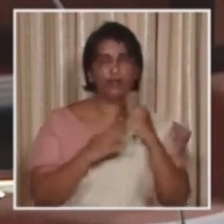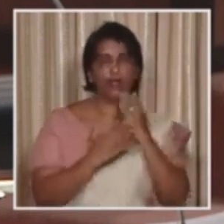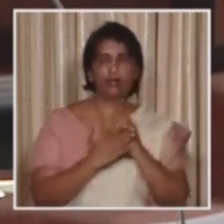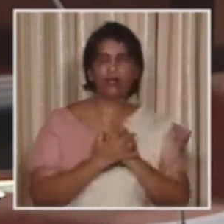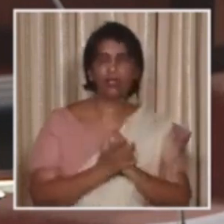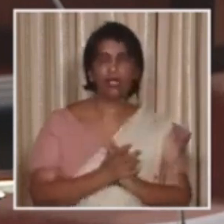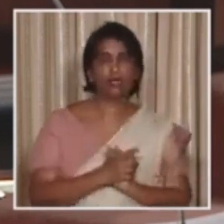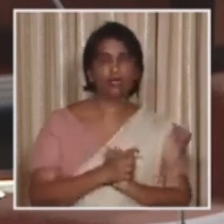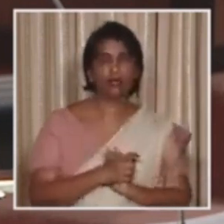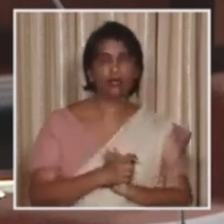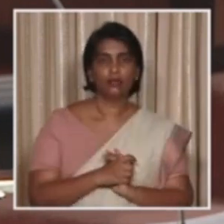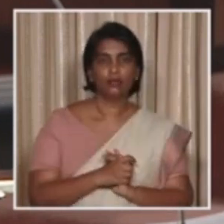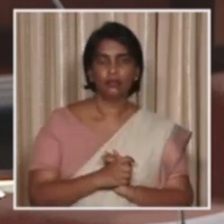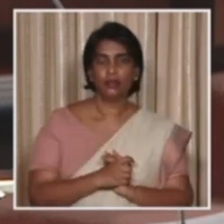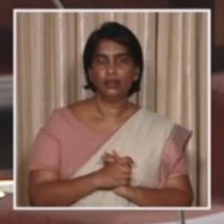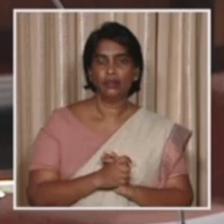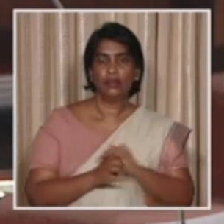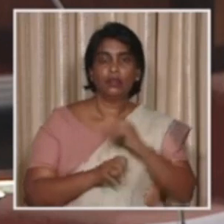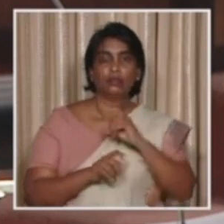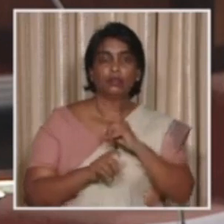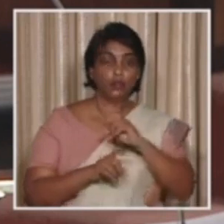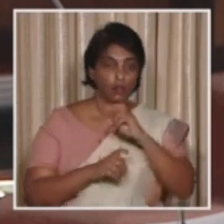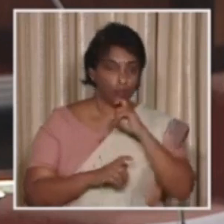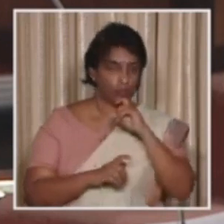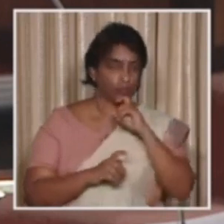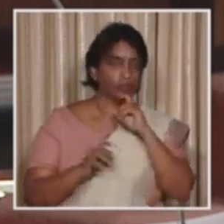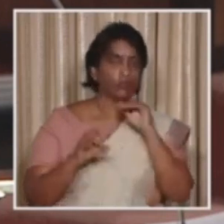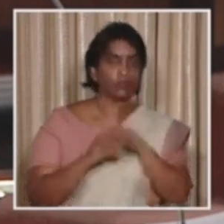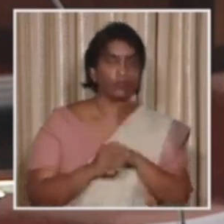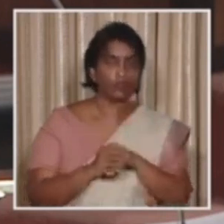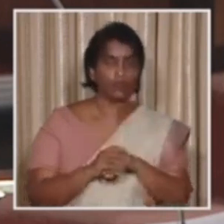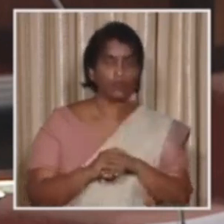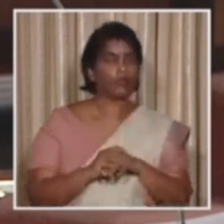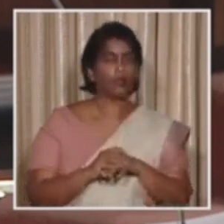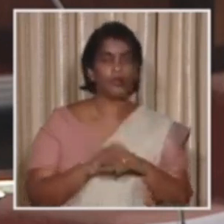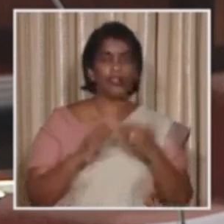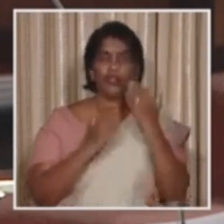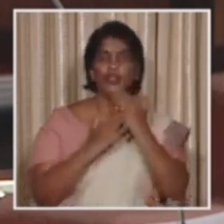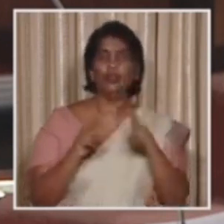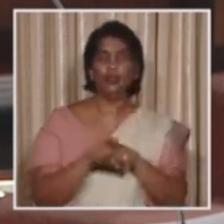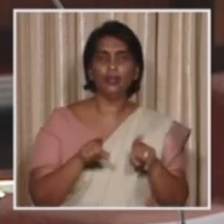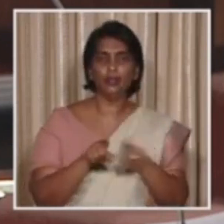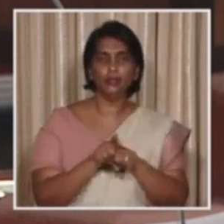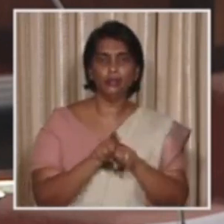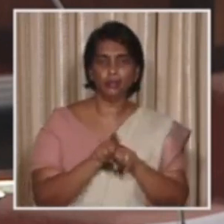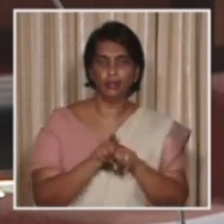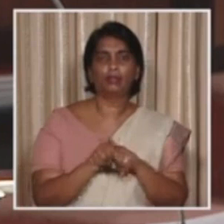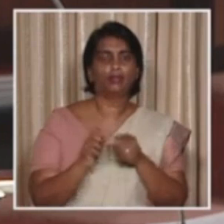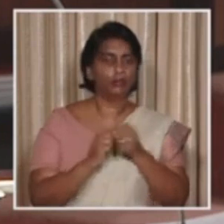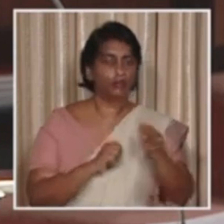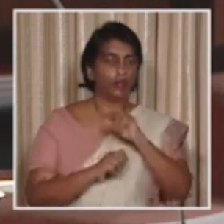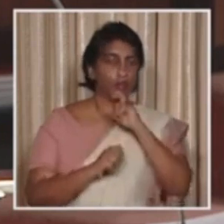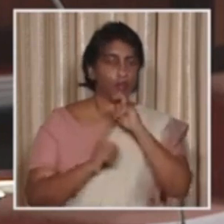பிரச்சனை ஒரு தீர்மானமாக ஒரு தீர்ப்பை தந்திருக்கிறதா என்பதை இந்த உயர் சபையிலே நான் கேட்டுக்கொள்ள